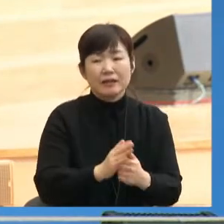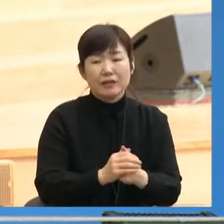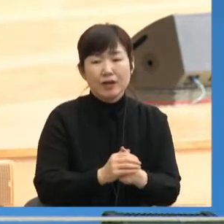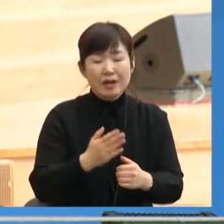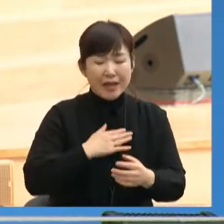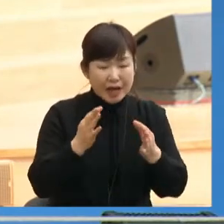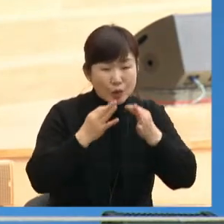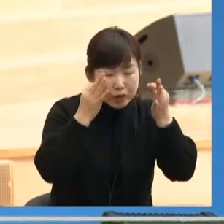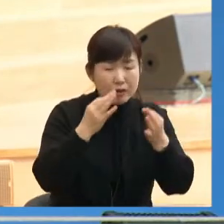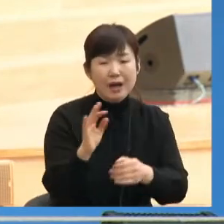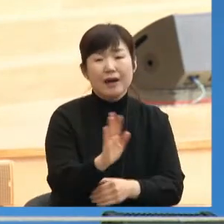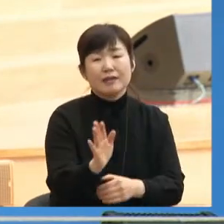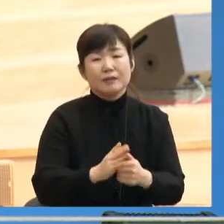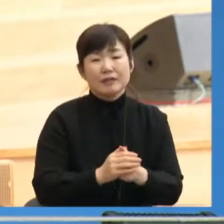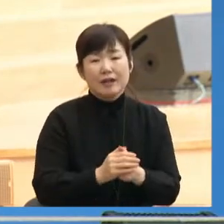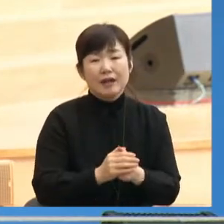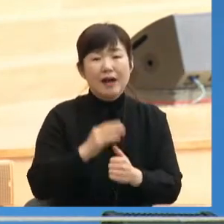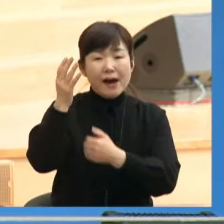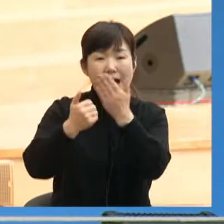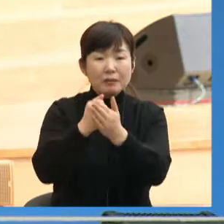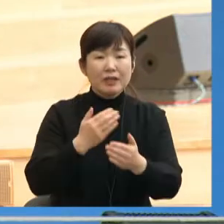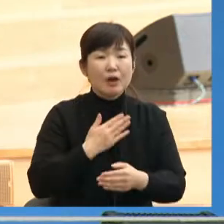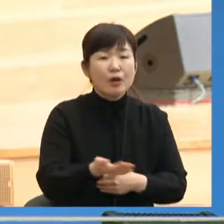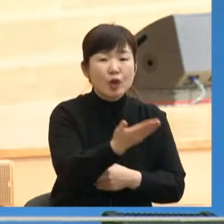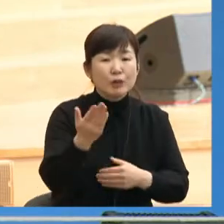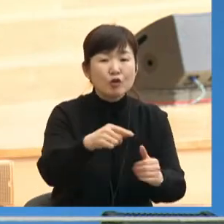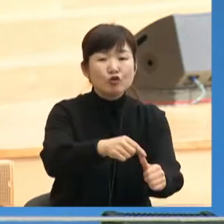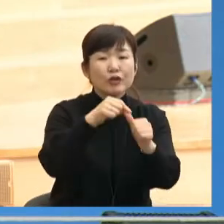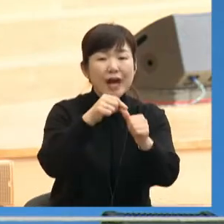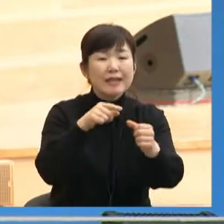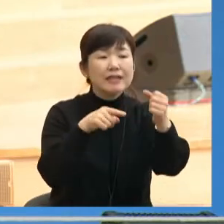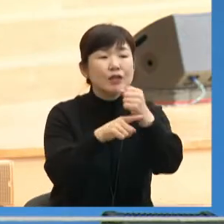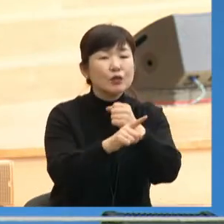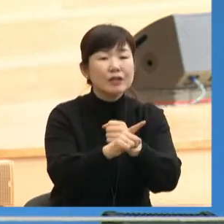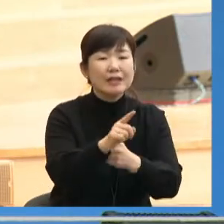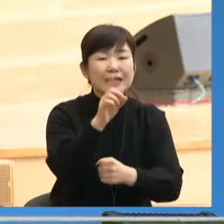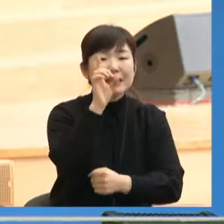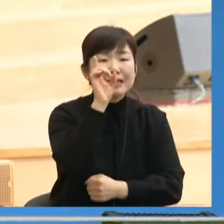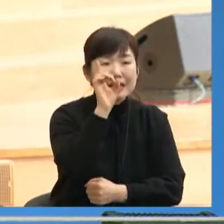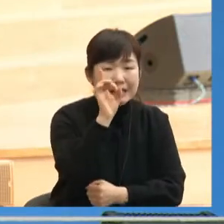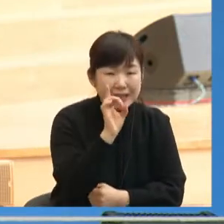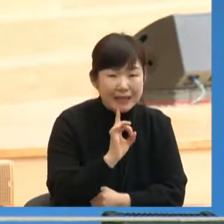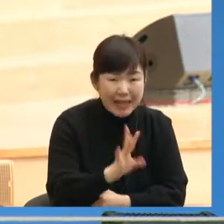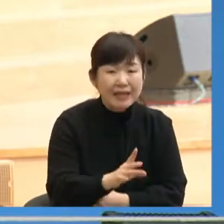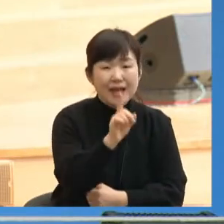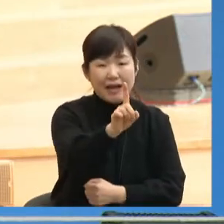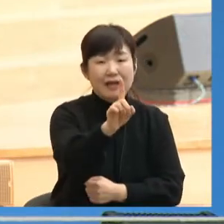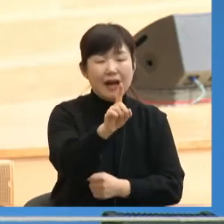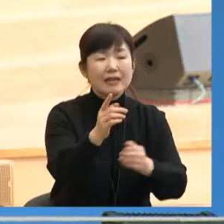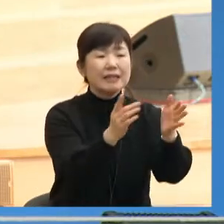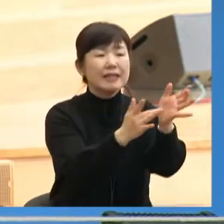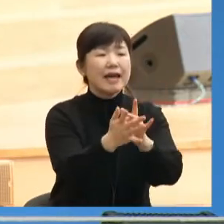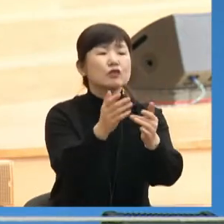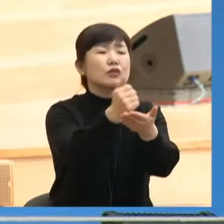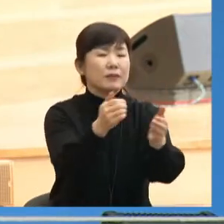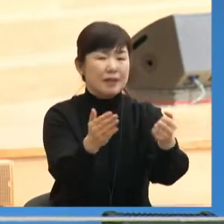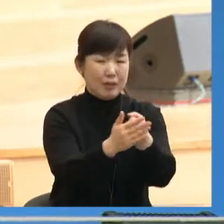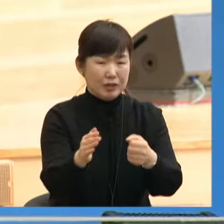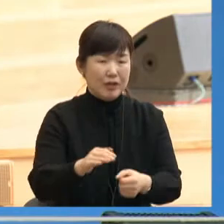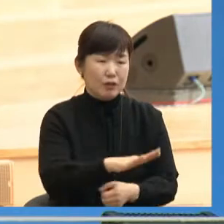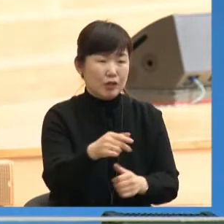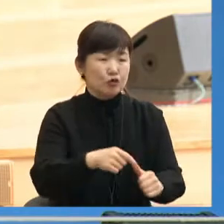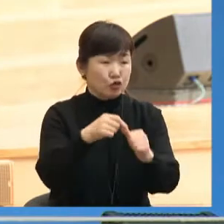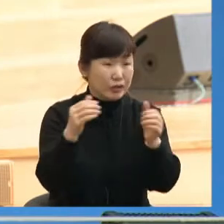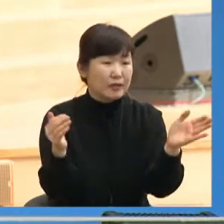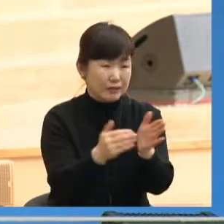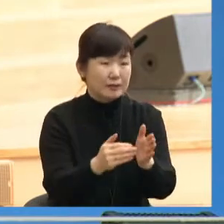우리의 노력도? 아닙니다. 하나님께서 우리를, 저와 여러분들을 구원하신 이유는 단 하나, 예수님 때문에 우리를